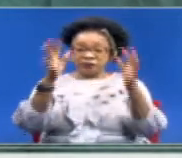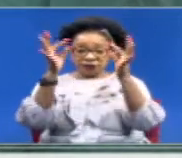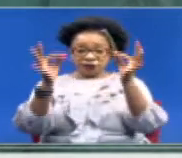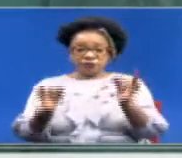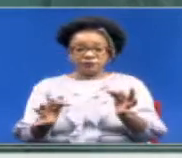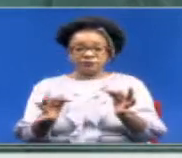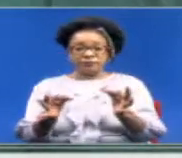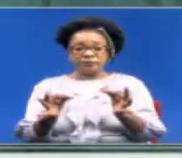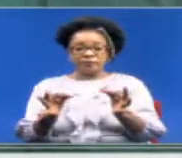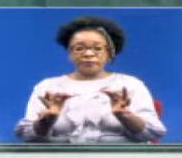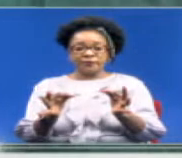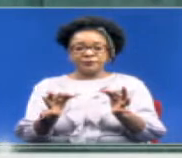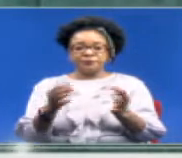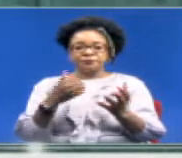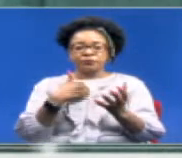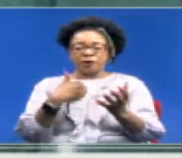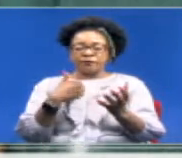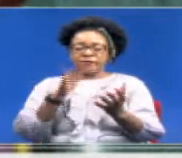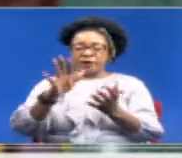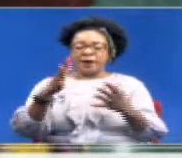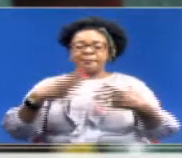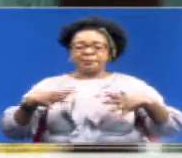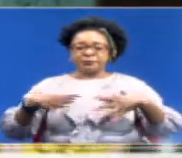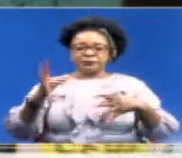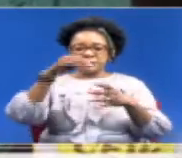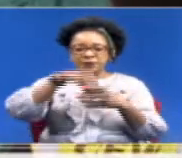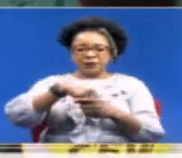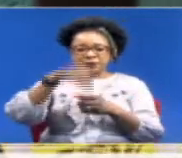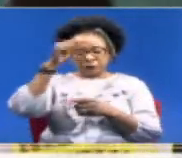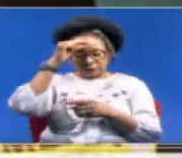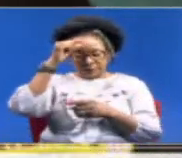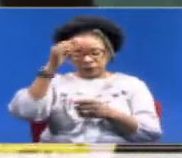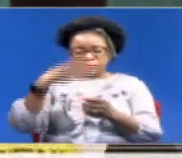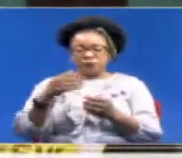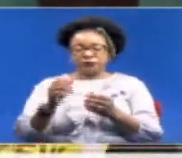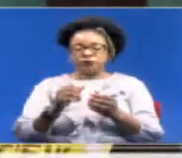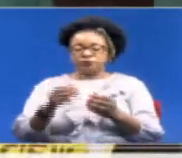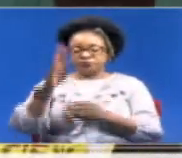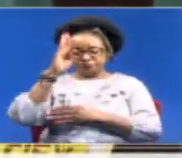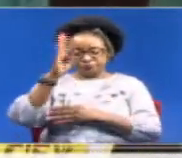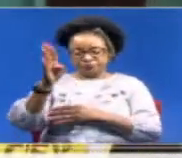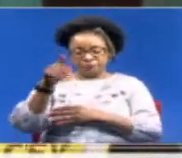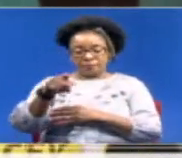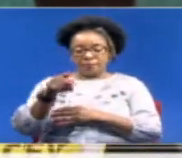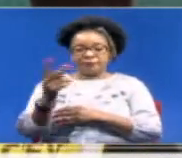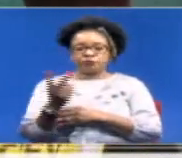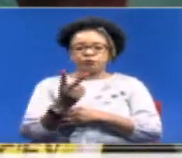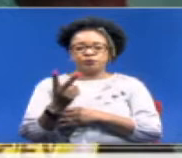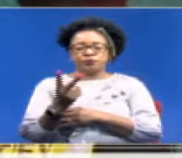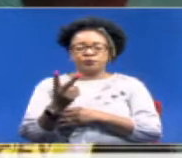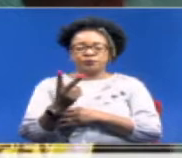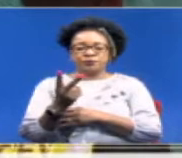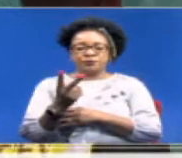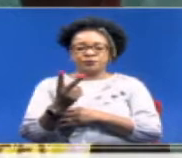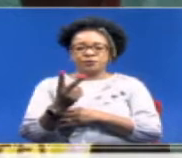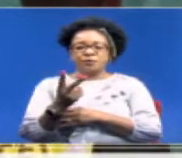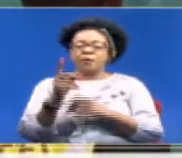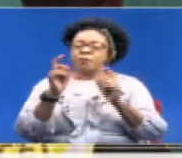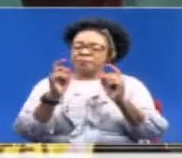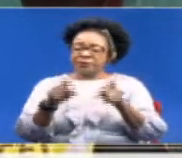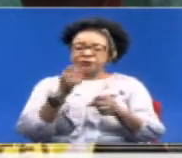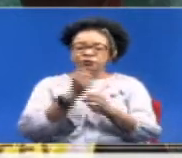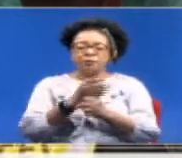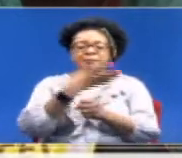take their people to government. We want to salute these two leaders. But you must do much better than that. You must have unity